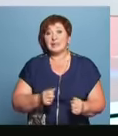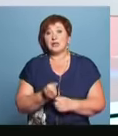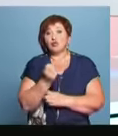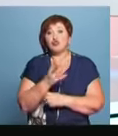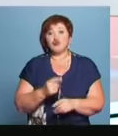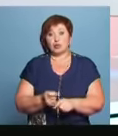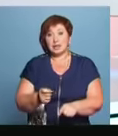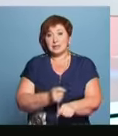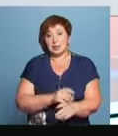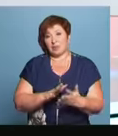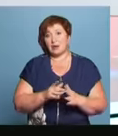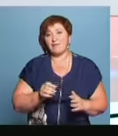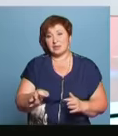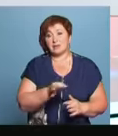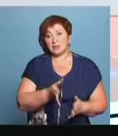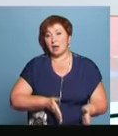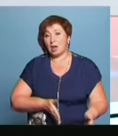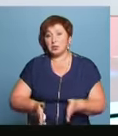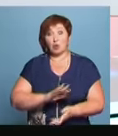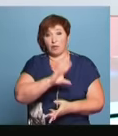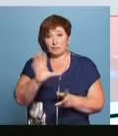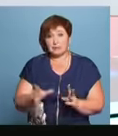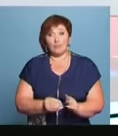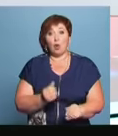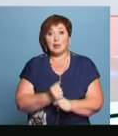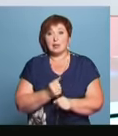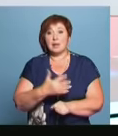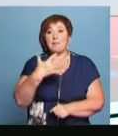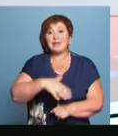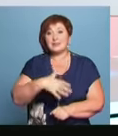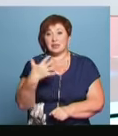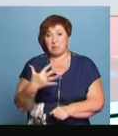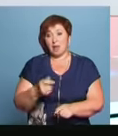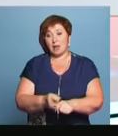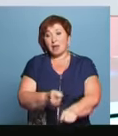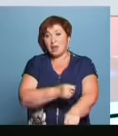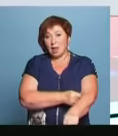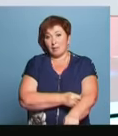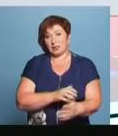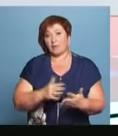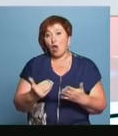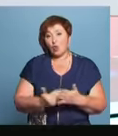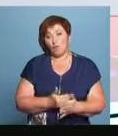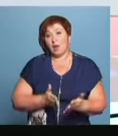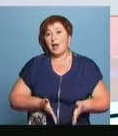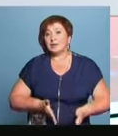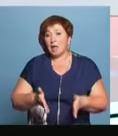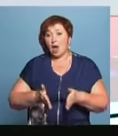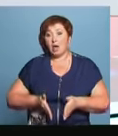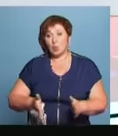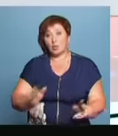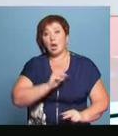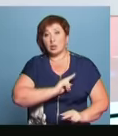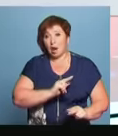дорог. Всего новых сельских дорог в Удмуртии будет построено в нынешнем году 55 километров. Работы идут четко по графику. К ноябрю